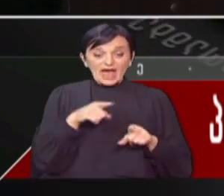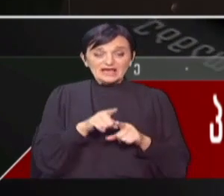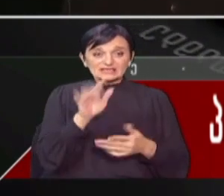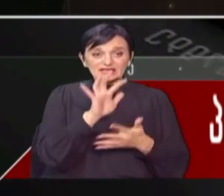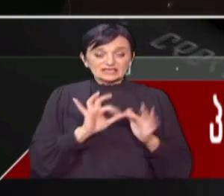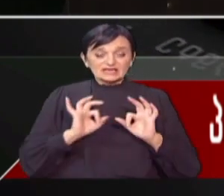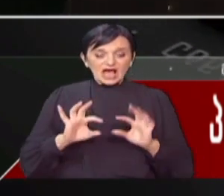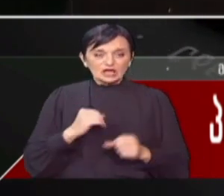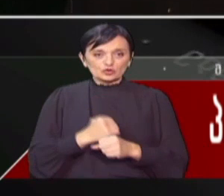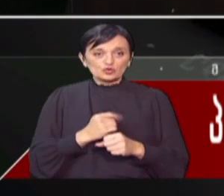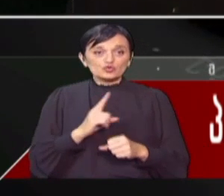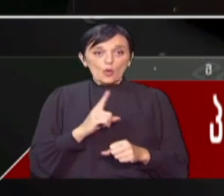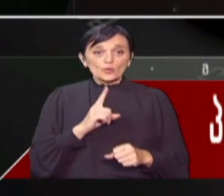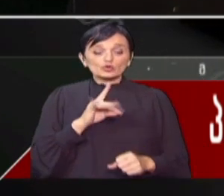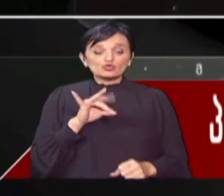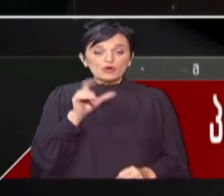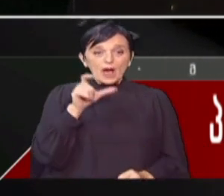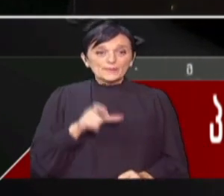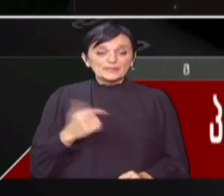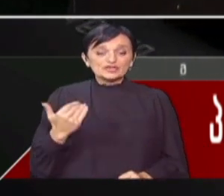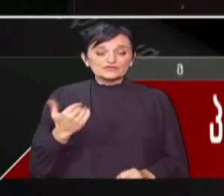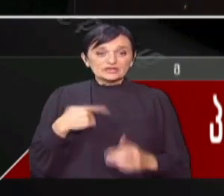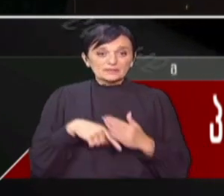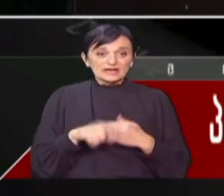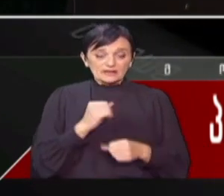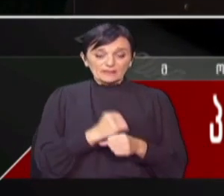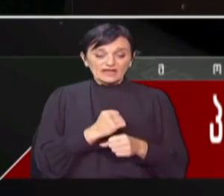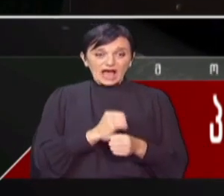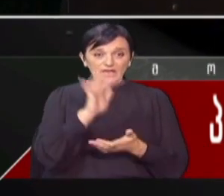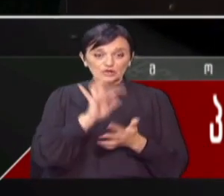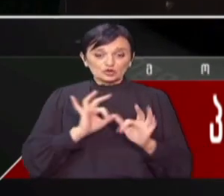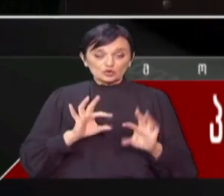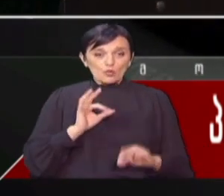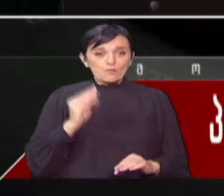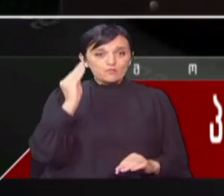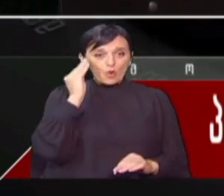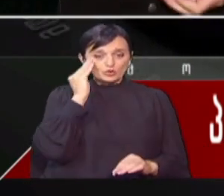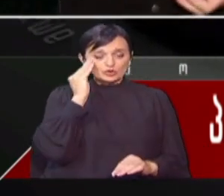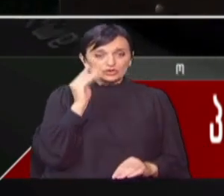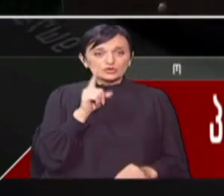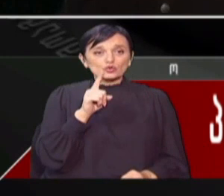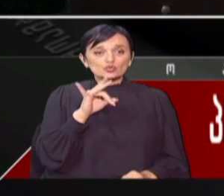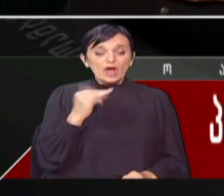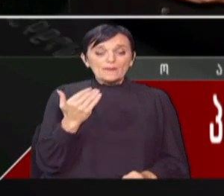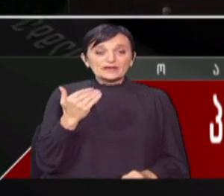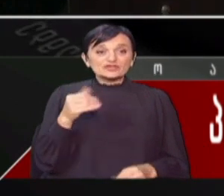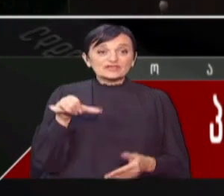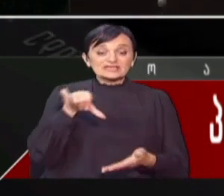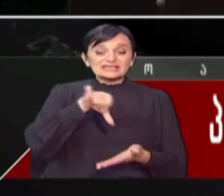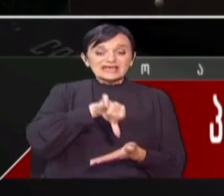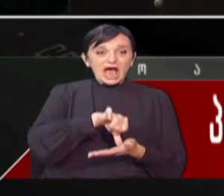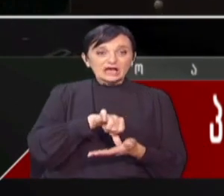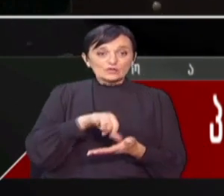განცხადება გააკეთა, რომ თავად სალომე ზურაბიშვილის მიერ გაკეთებული განცხადება და პოზიციები სალომე ზურაბიშვილის